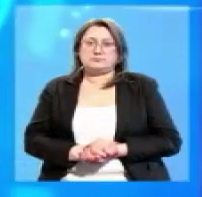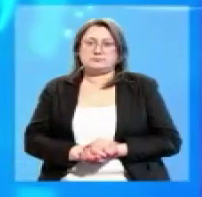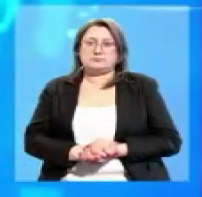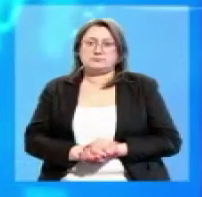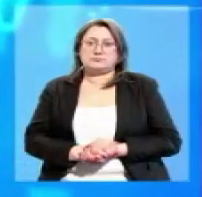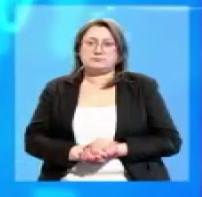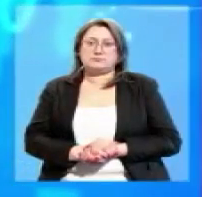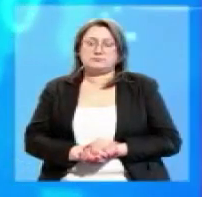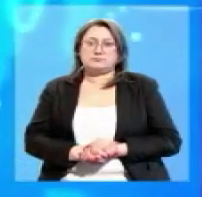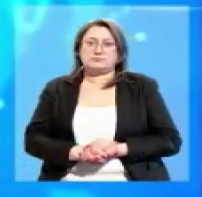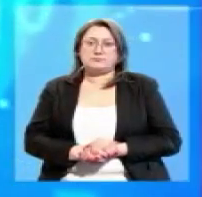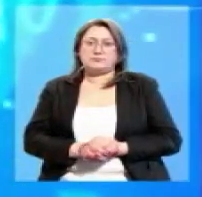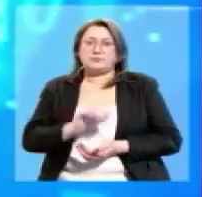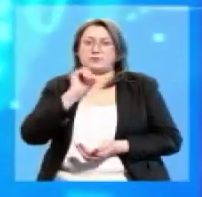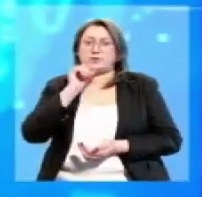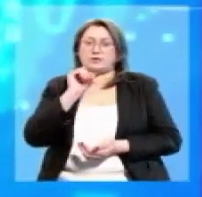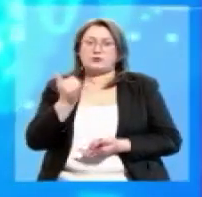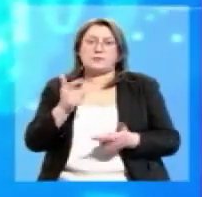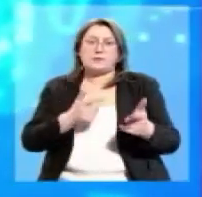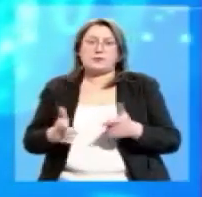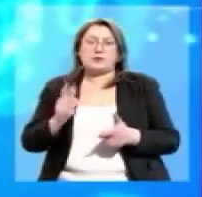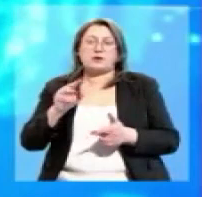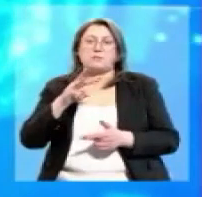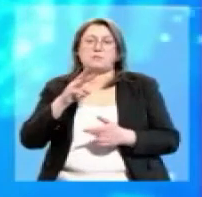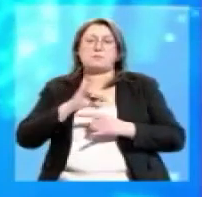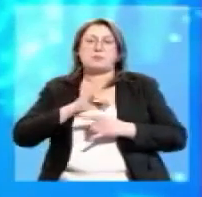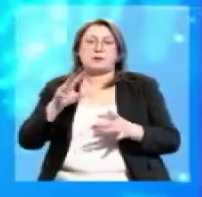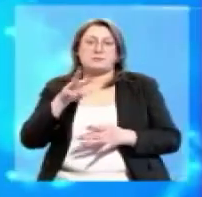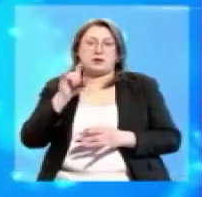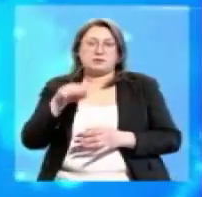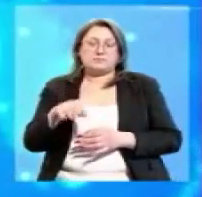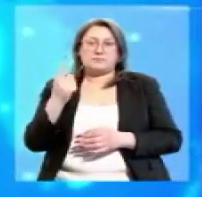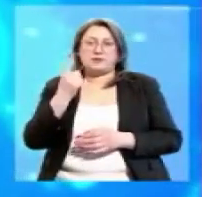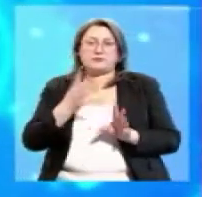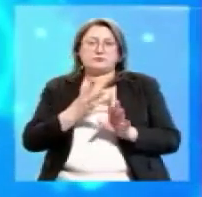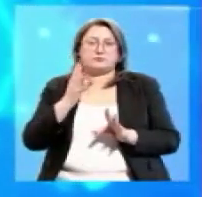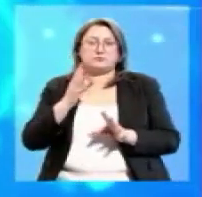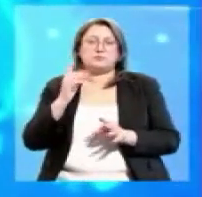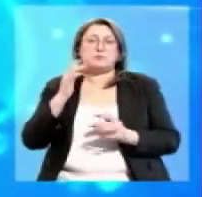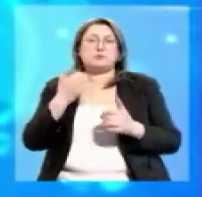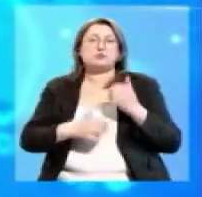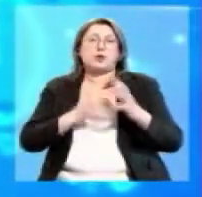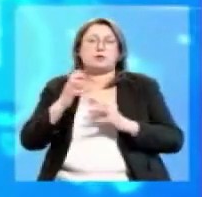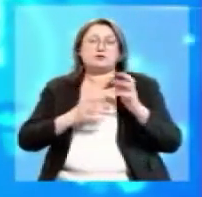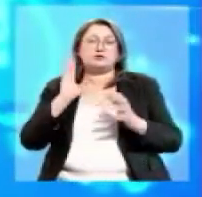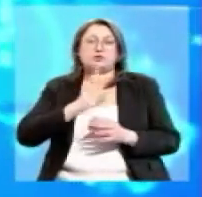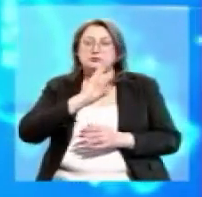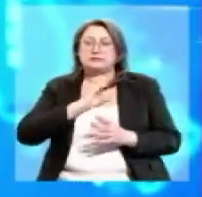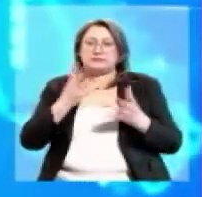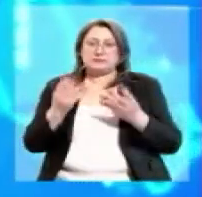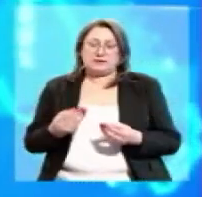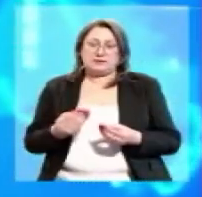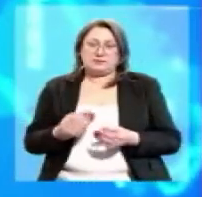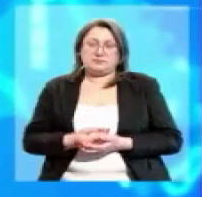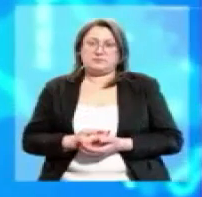Қостанайда Наурыз айының мерекелеріне қызу дайындық жүріп жатыр. Бірінші кезекте халықаралық әйелдер күніне орай нәзік жандыларды